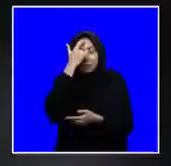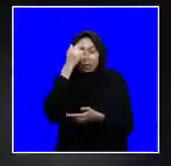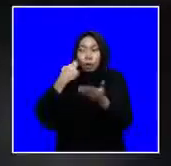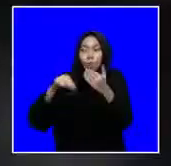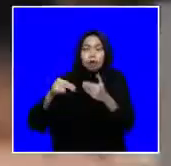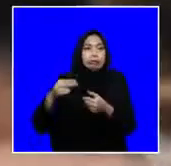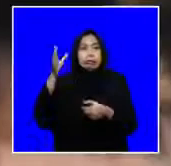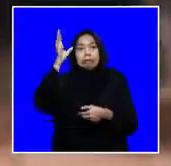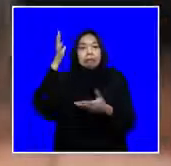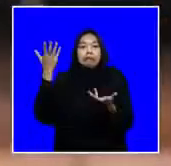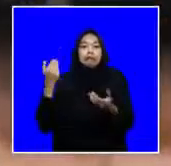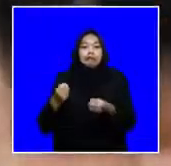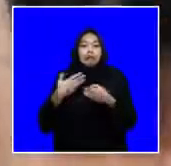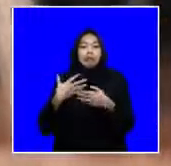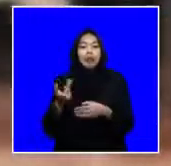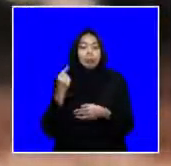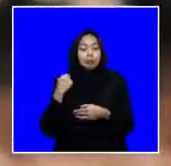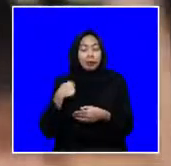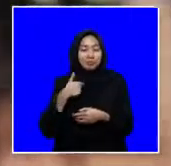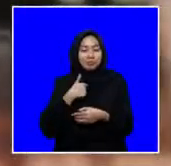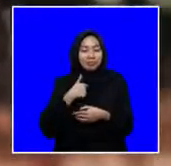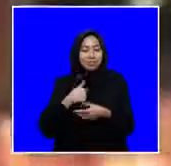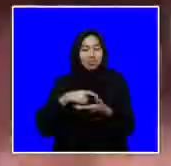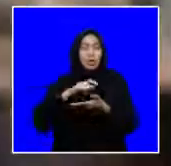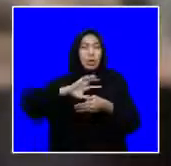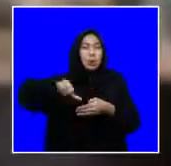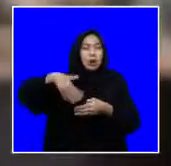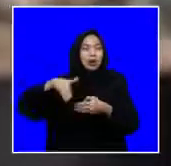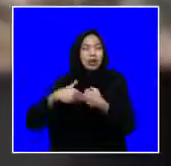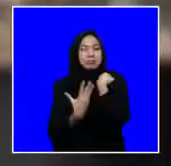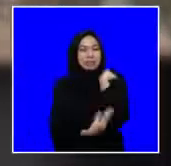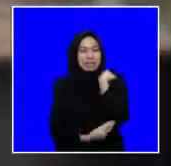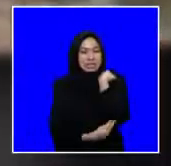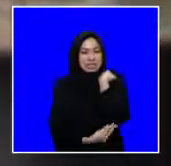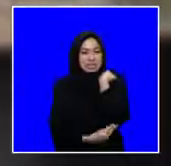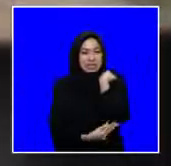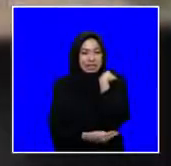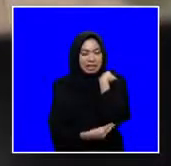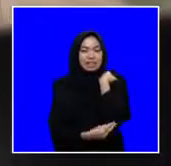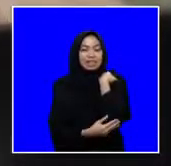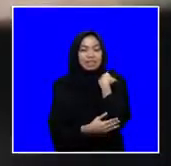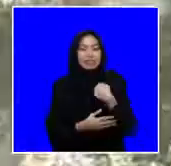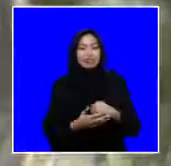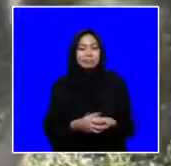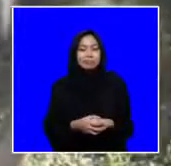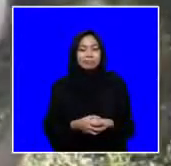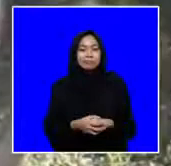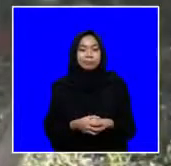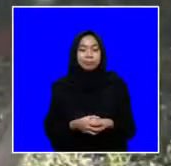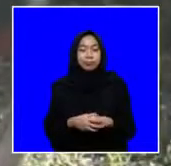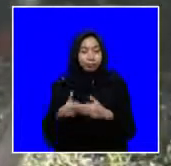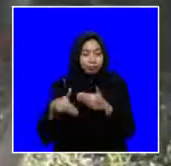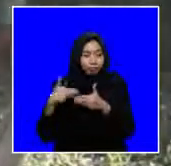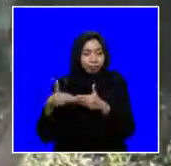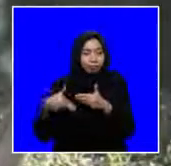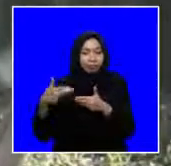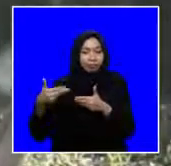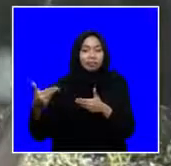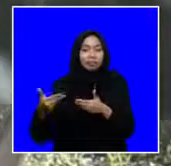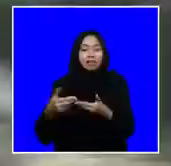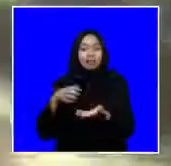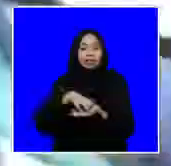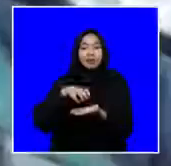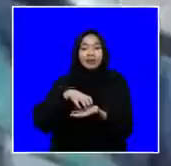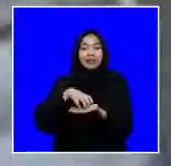negeri. Mengingat berlatar belakang keluarga yang tidak mampu secara ekonomi dan finansial. Kemudian saya juga berasal dari daerah